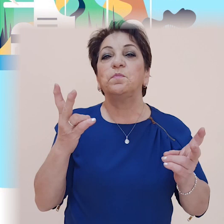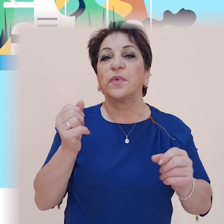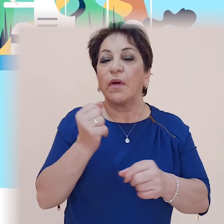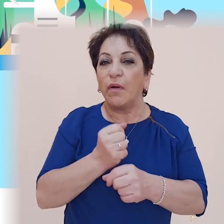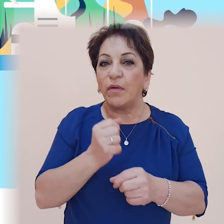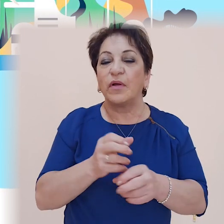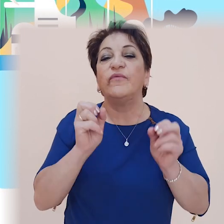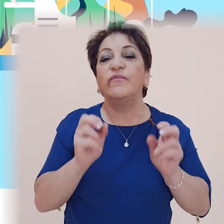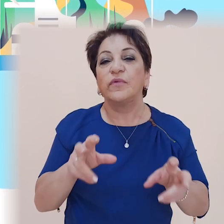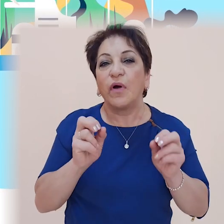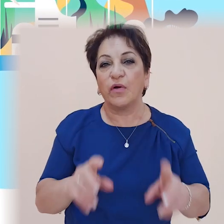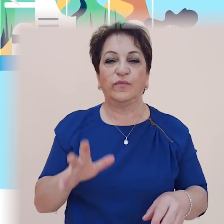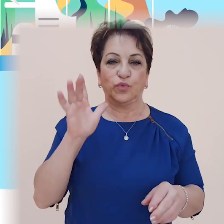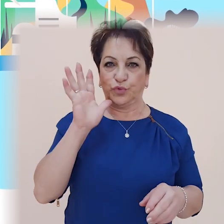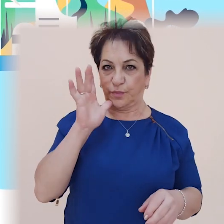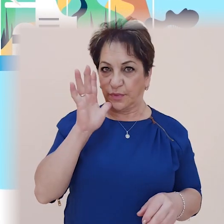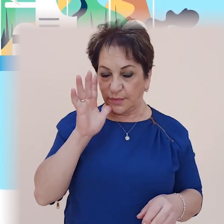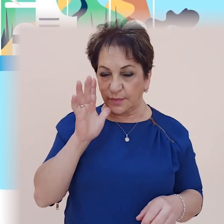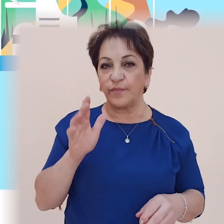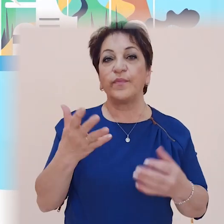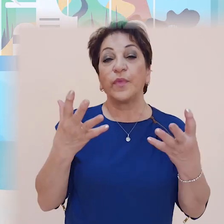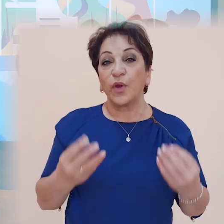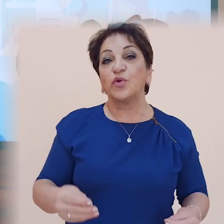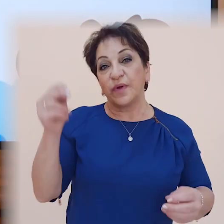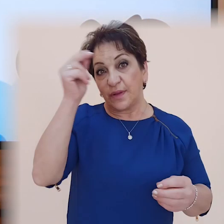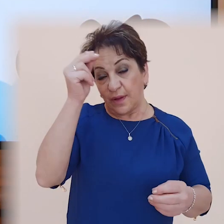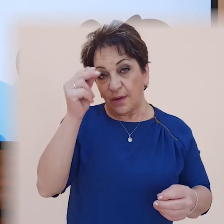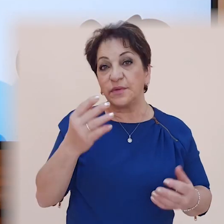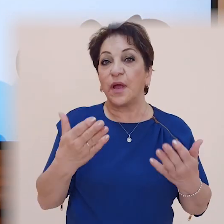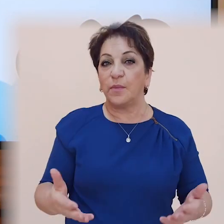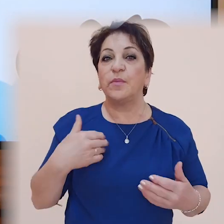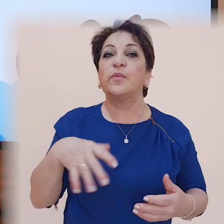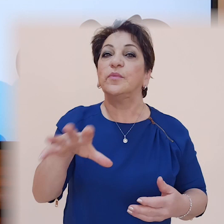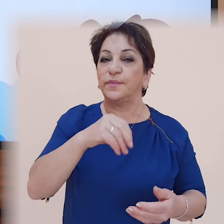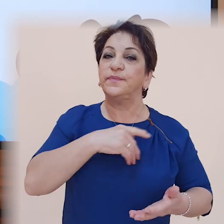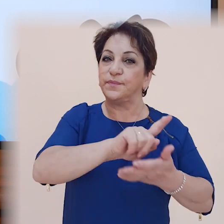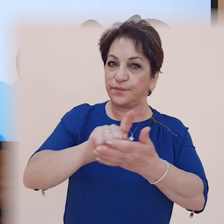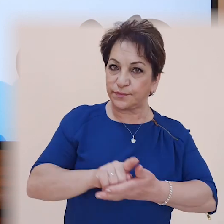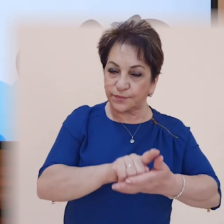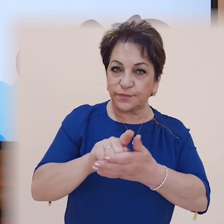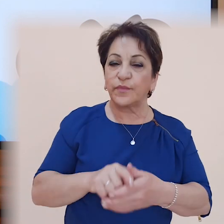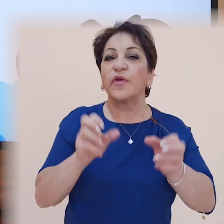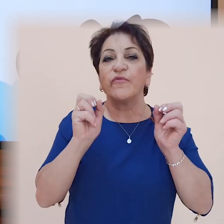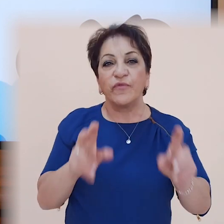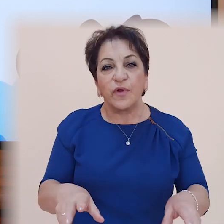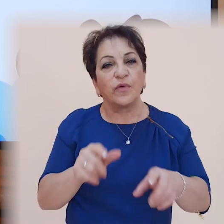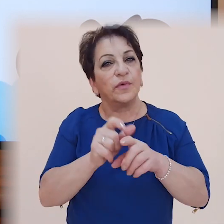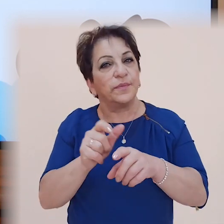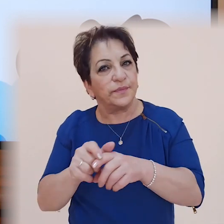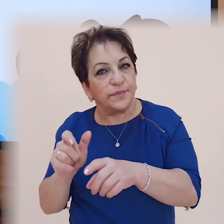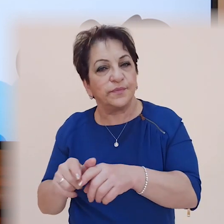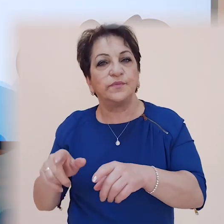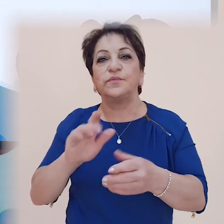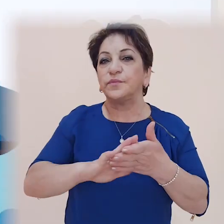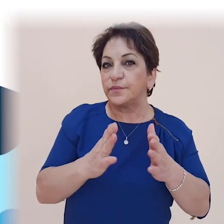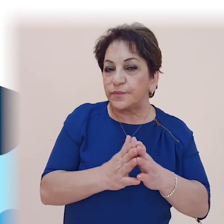պետք է վարվել վտանգավոր իրավիճակներում։ Այսօրվադ ասին մենք կգննարկենք մի շարկ վտանգավոր երևույթներ